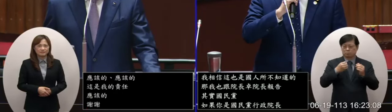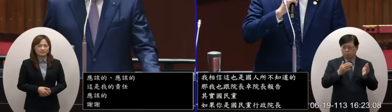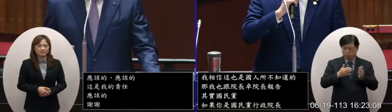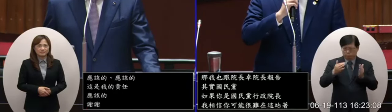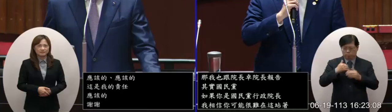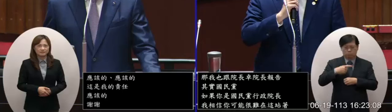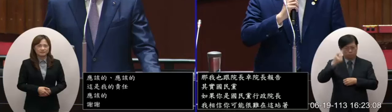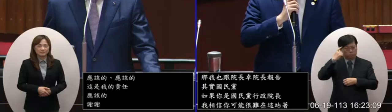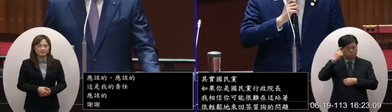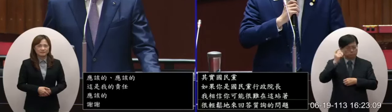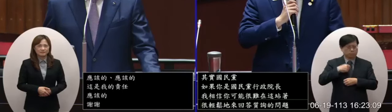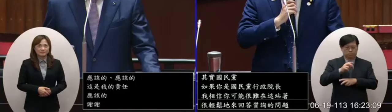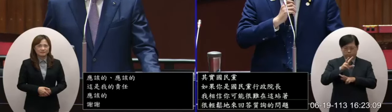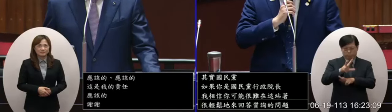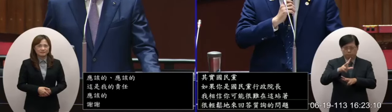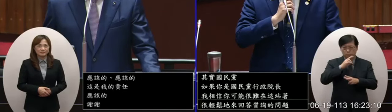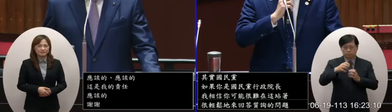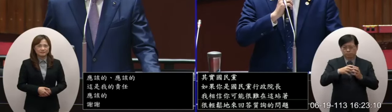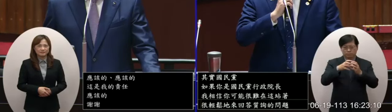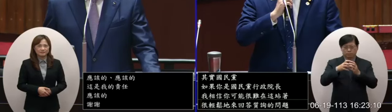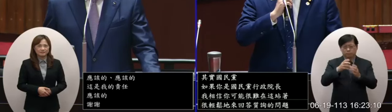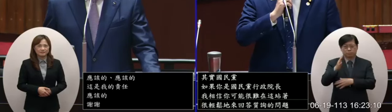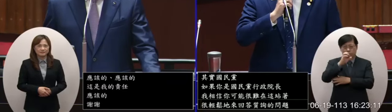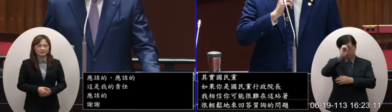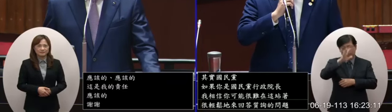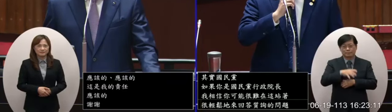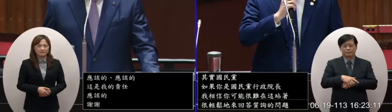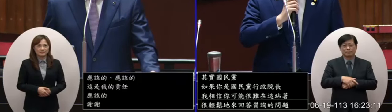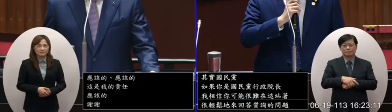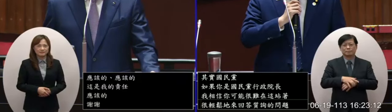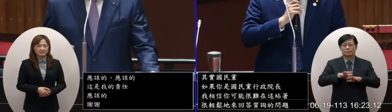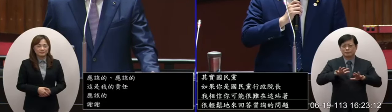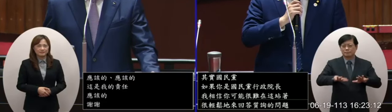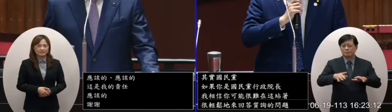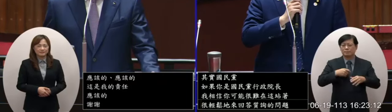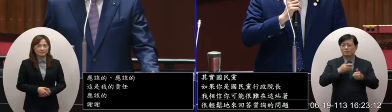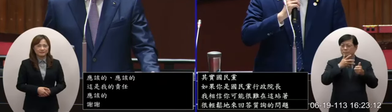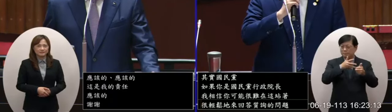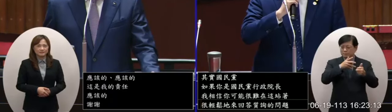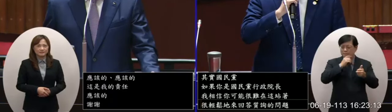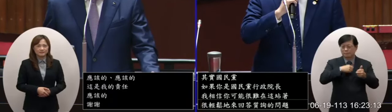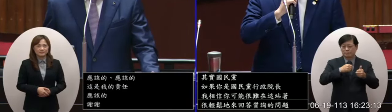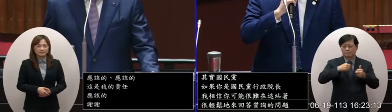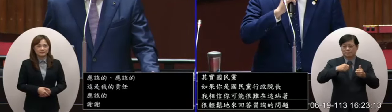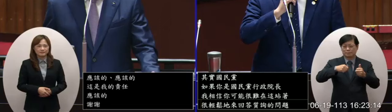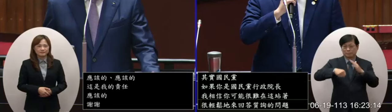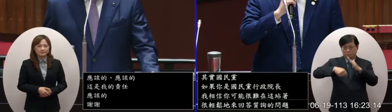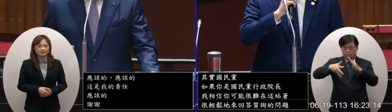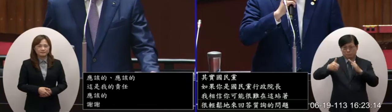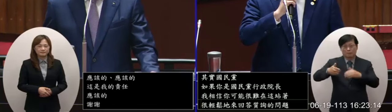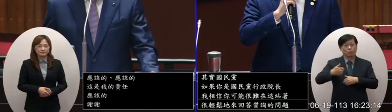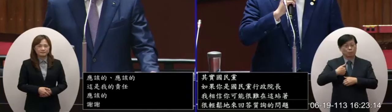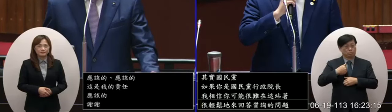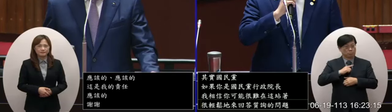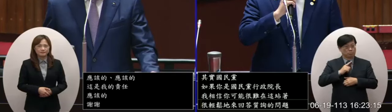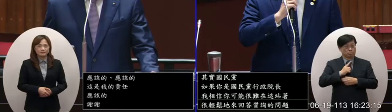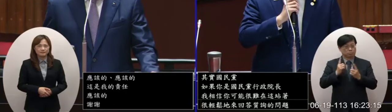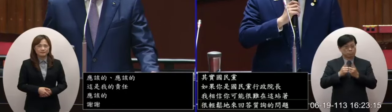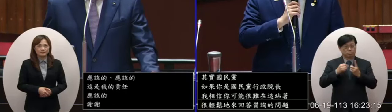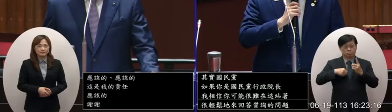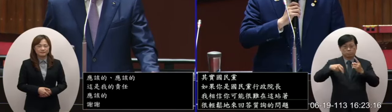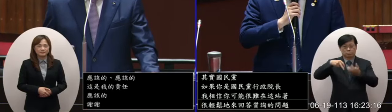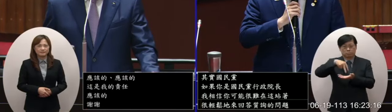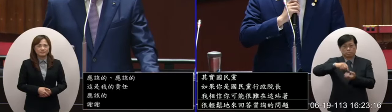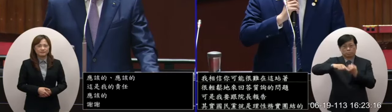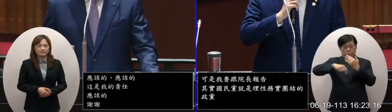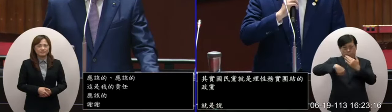务实以及团结的政党哦，所以这边要跟院长请益哦，就是说本席啊对于这个立法院的